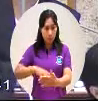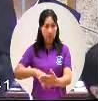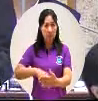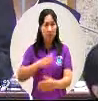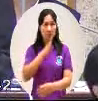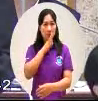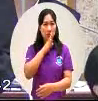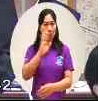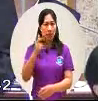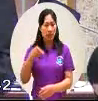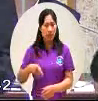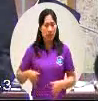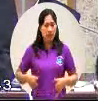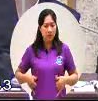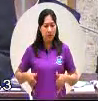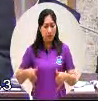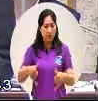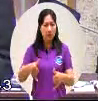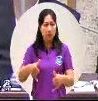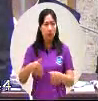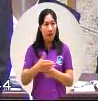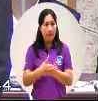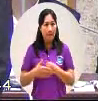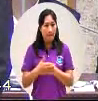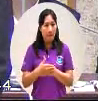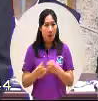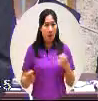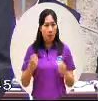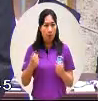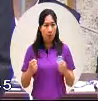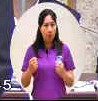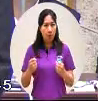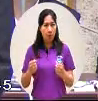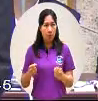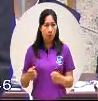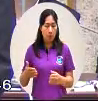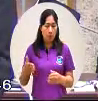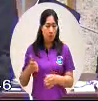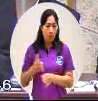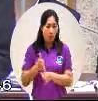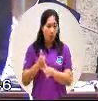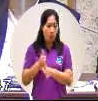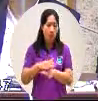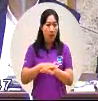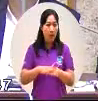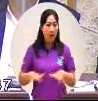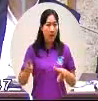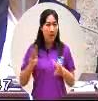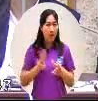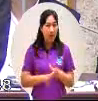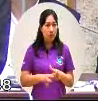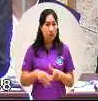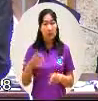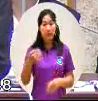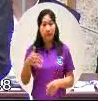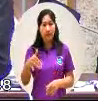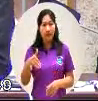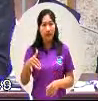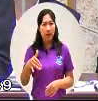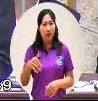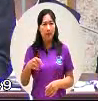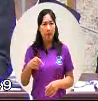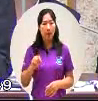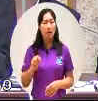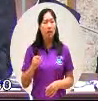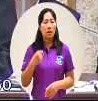个路现在还没有办法确保行车安全哈，我们还是以安全优先，绝对不是说故意这件事情哈。我